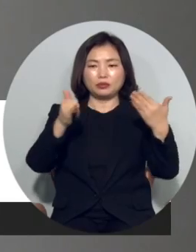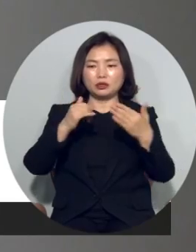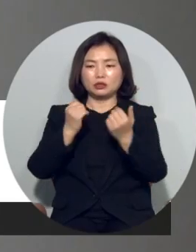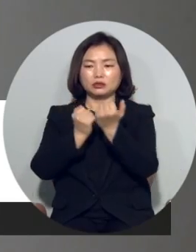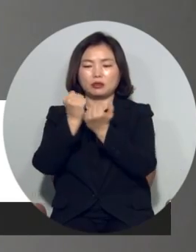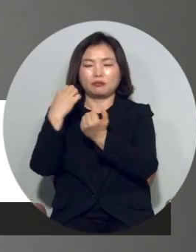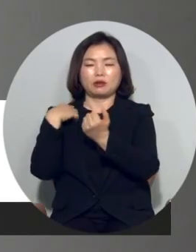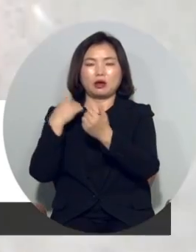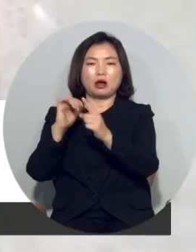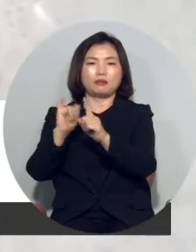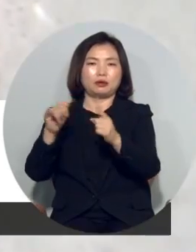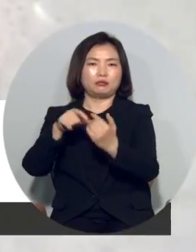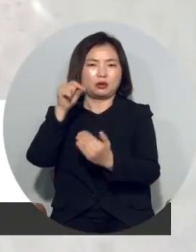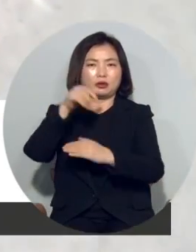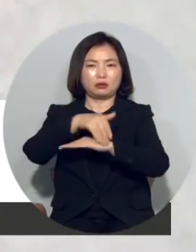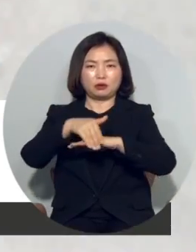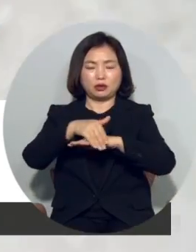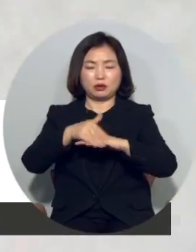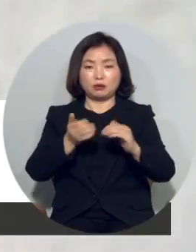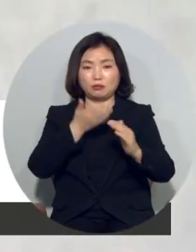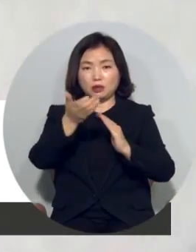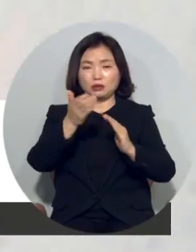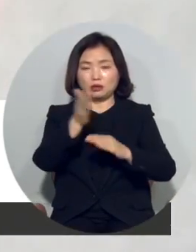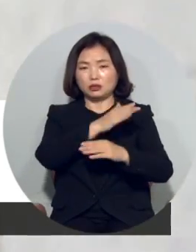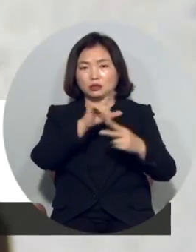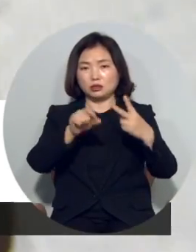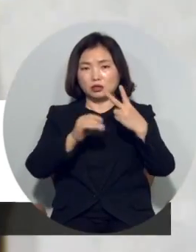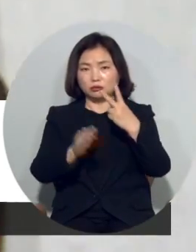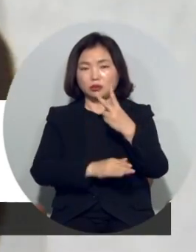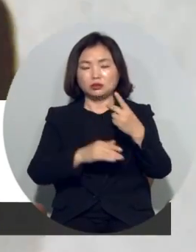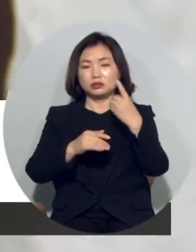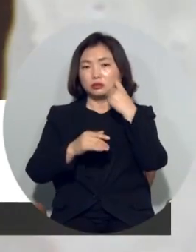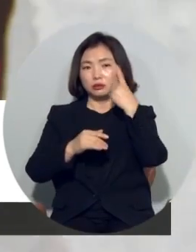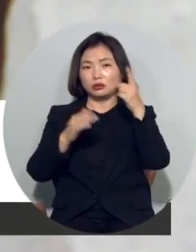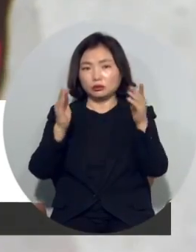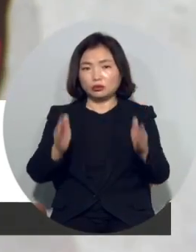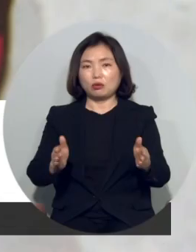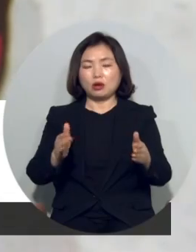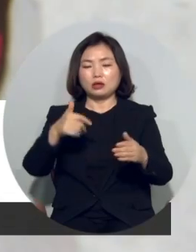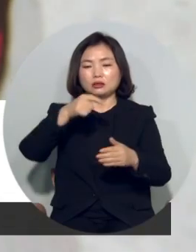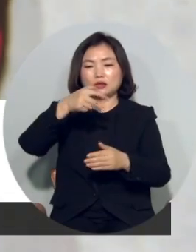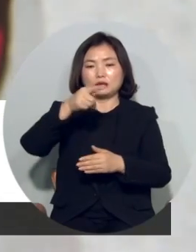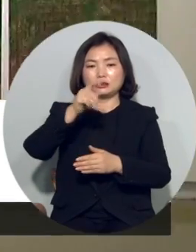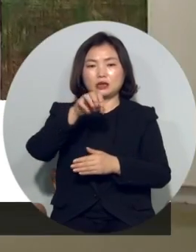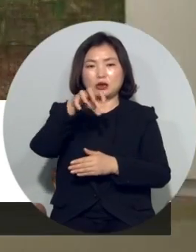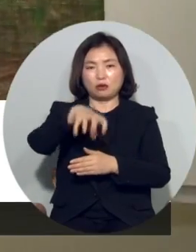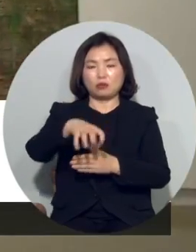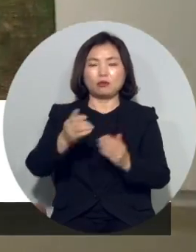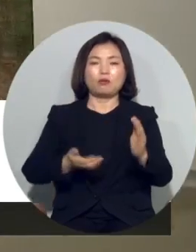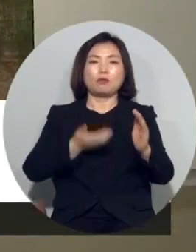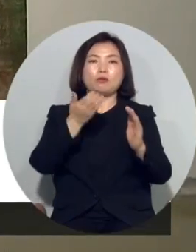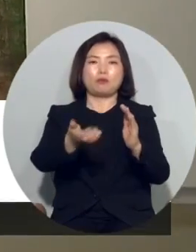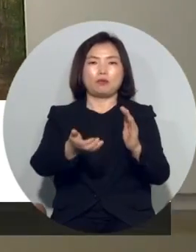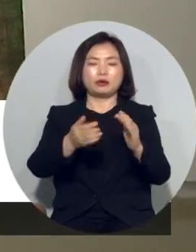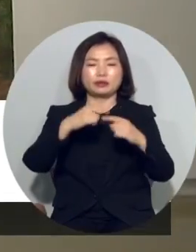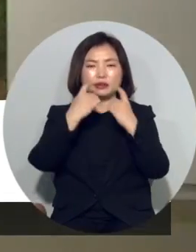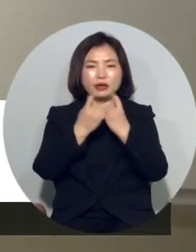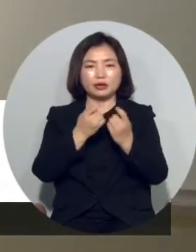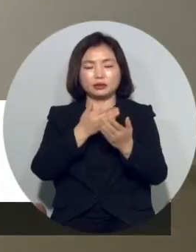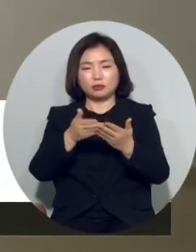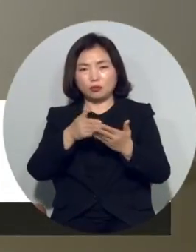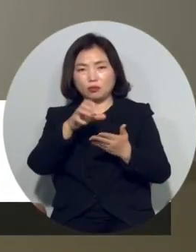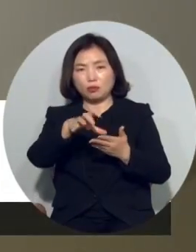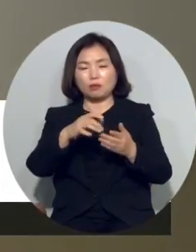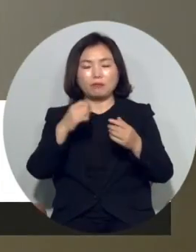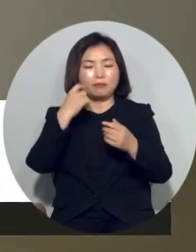선발합니다 선정된 입주작가 는 내년 2월부터 11개월 동안 가창 창작 스튜디오 에 입주해 개인 스튜디오와